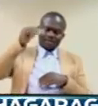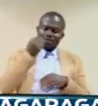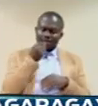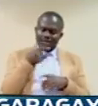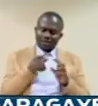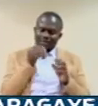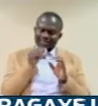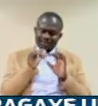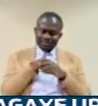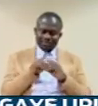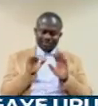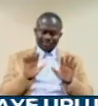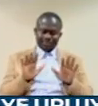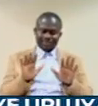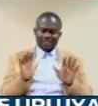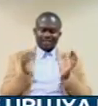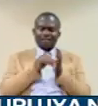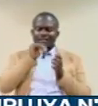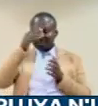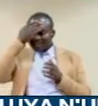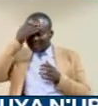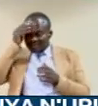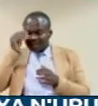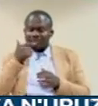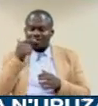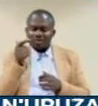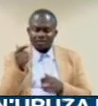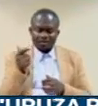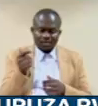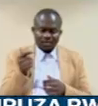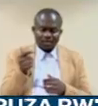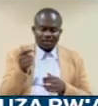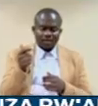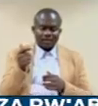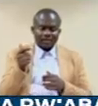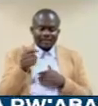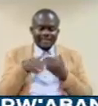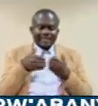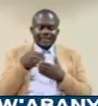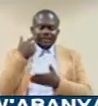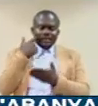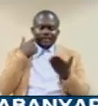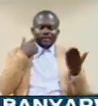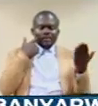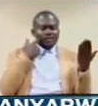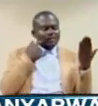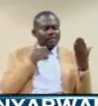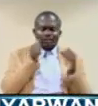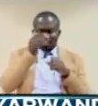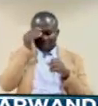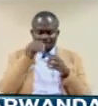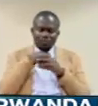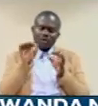kukarya mu rugero, ndetse ntitwibagirwe ngo za gahunda twateguye z'ibyo turi burye ntihagomba kuburamo